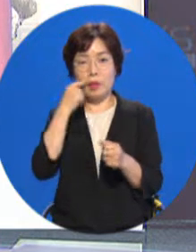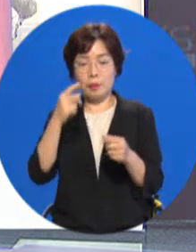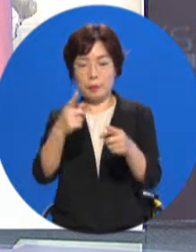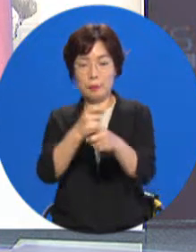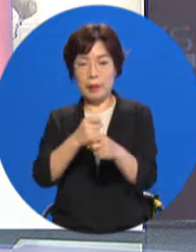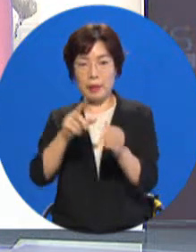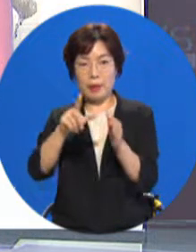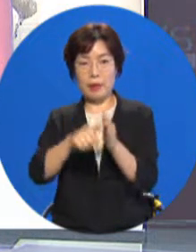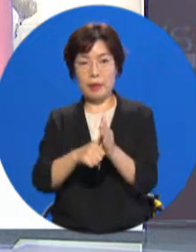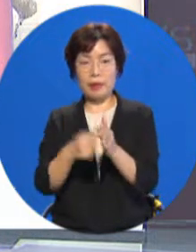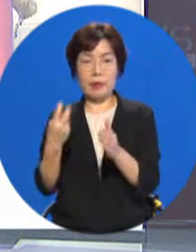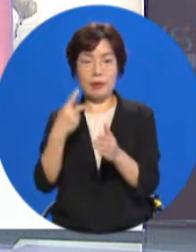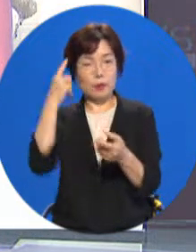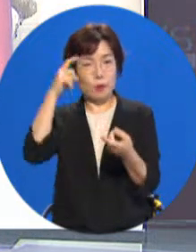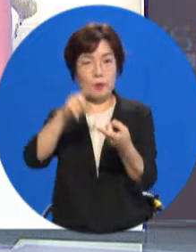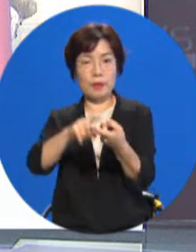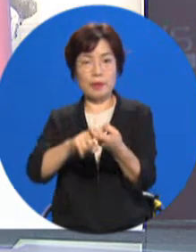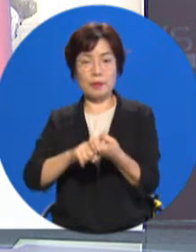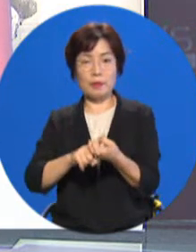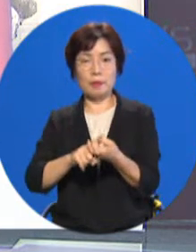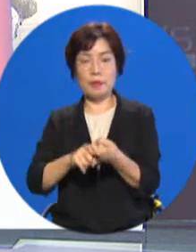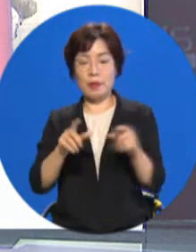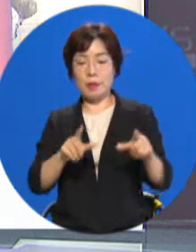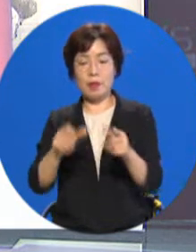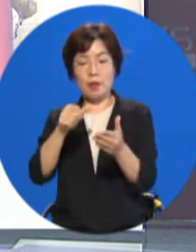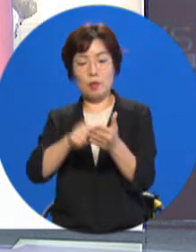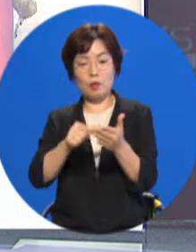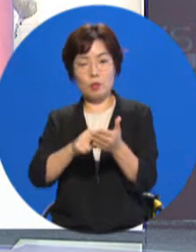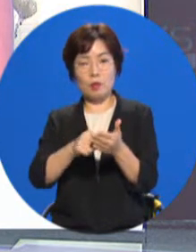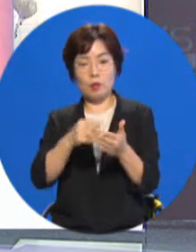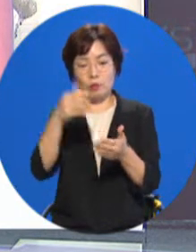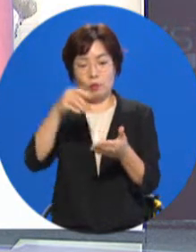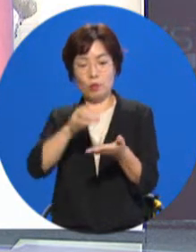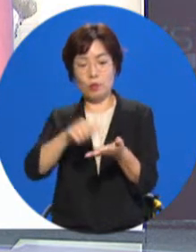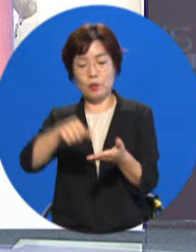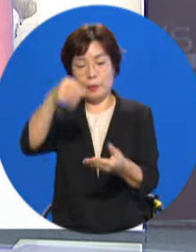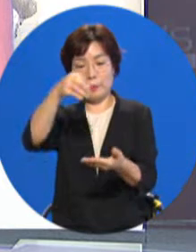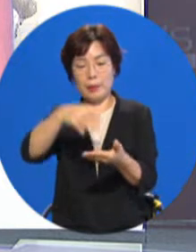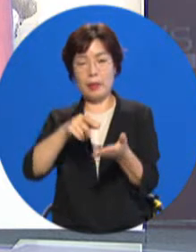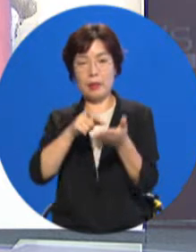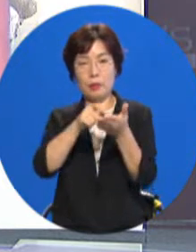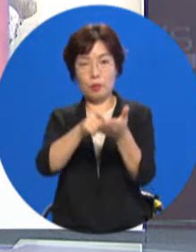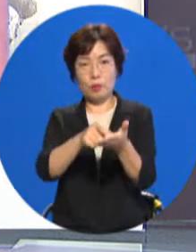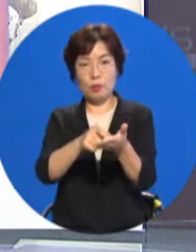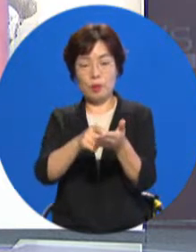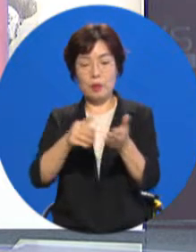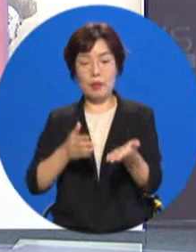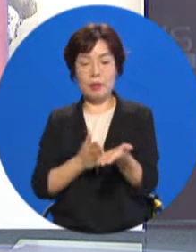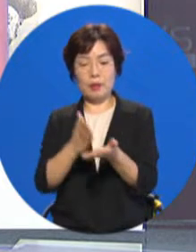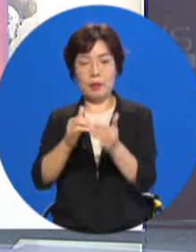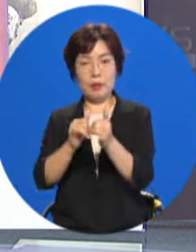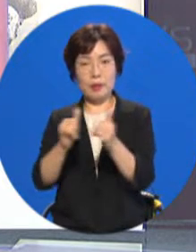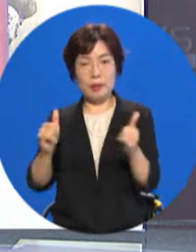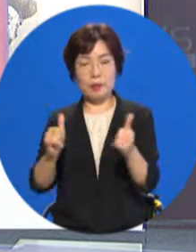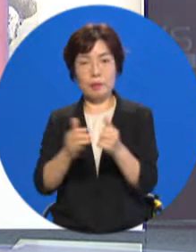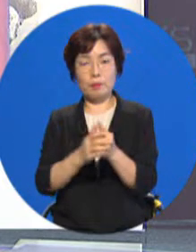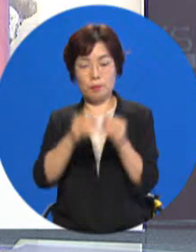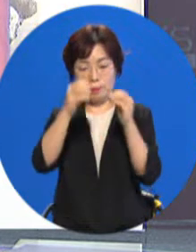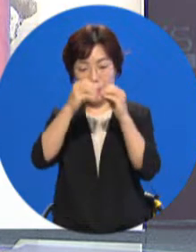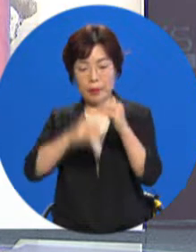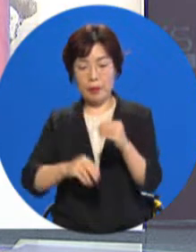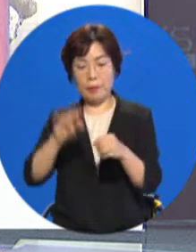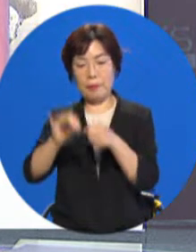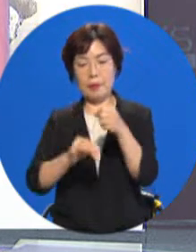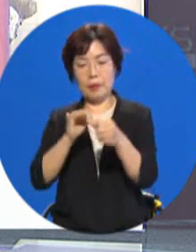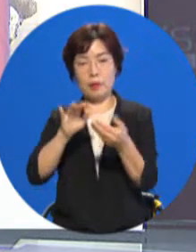생활 유물들이 문화재로 등록 예고되고 역사가로서의 면모가 재조명되면서 100년의 시간을 뛰어넘는 깊은 울림을